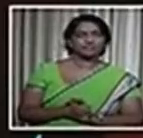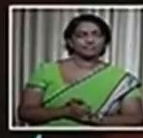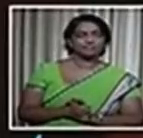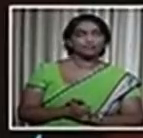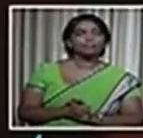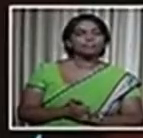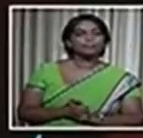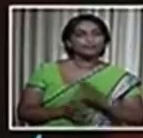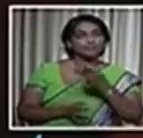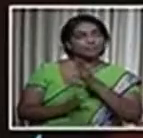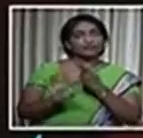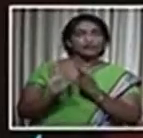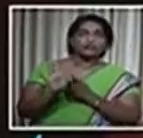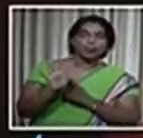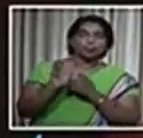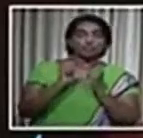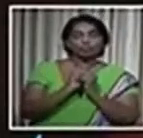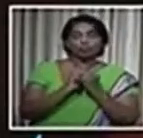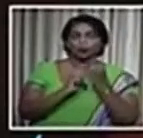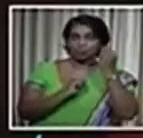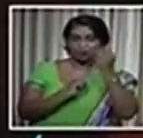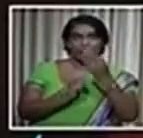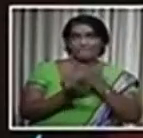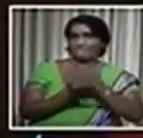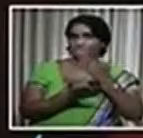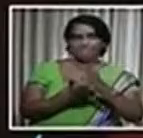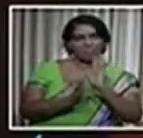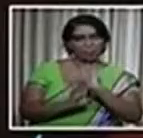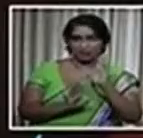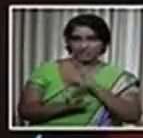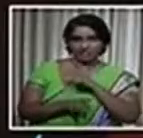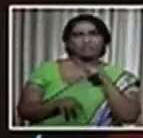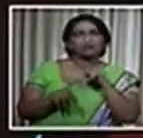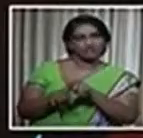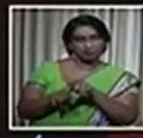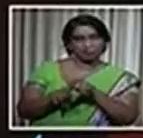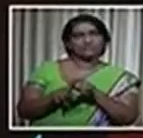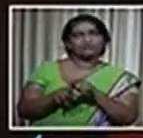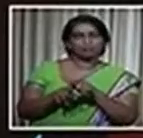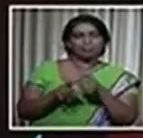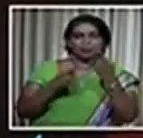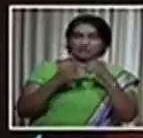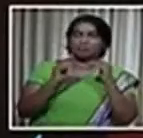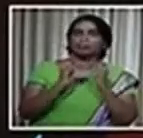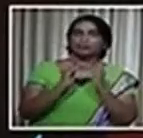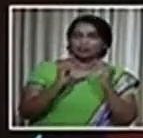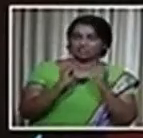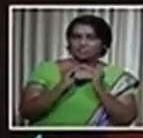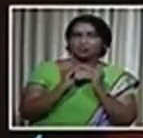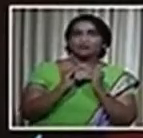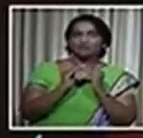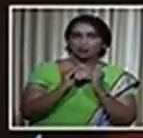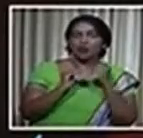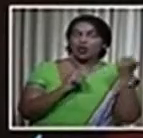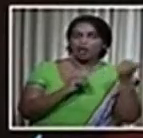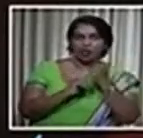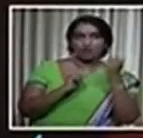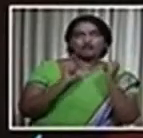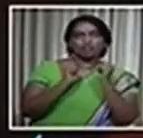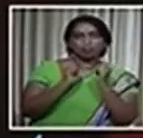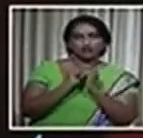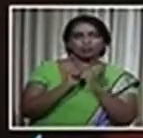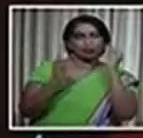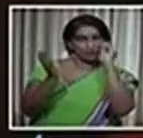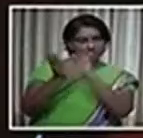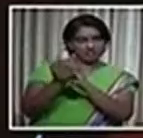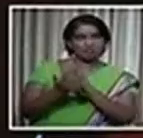මේකෙන් තරුණින්ට රැකියා දීමේ බාධාවක් වෙන්නේ නැහැ. අපි ඒ සමාන ප්‍රමාණයක් අපි අලුතෙන් කාඩරයකට ඇතුල්